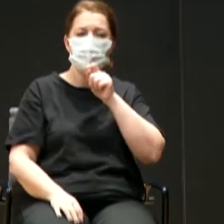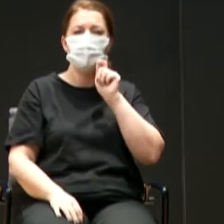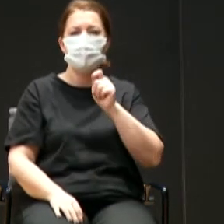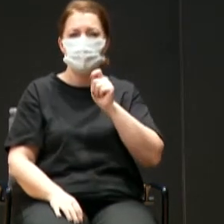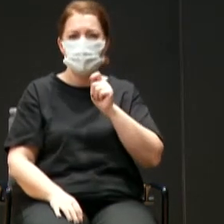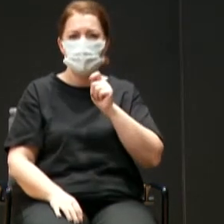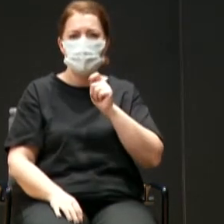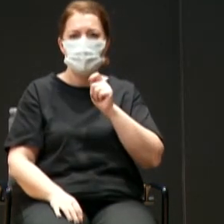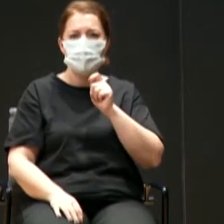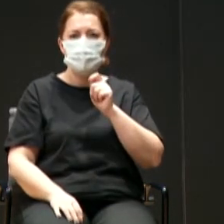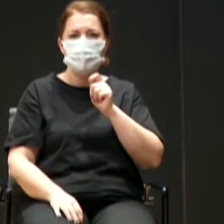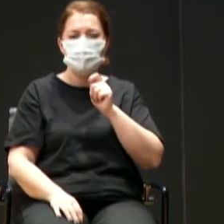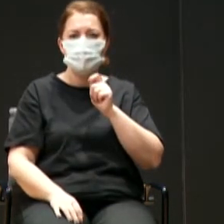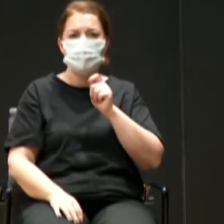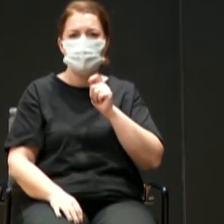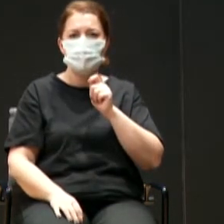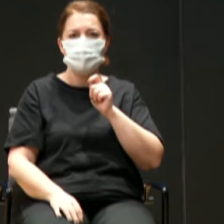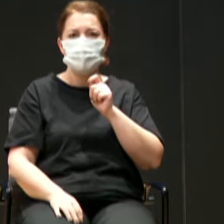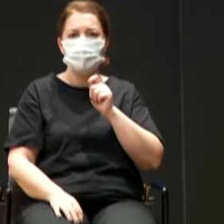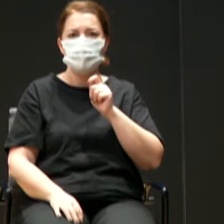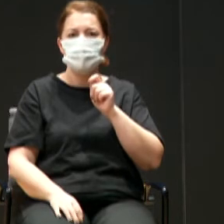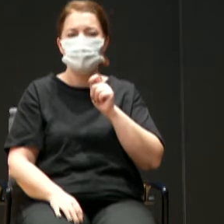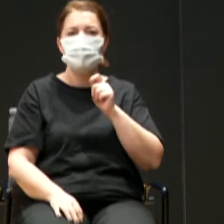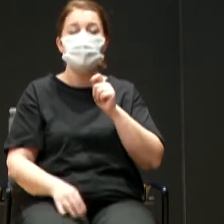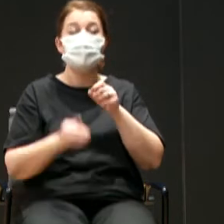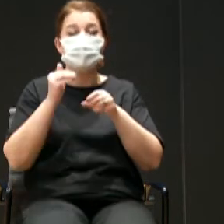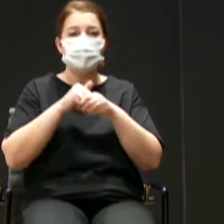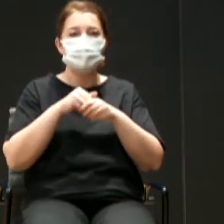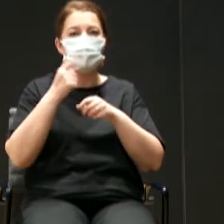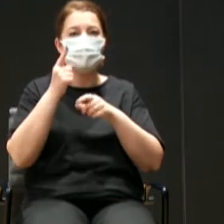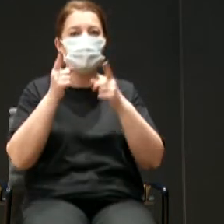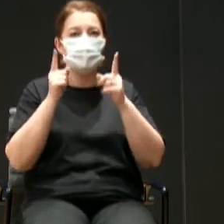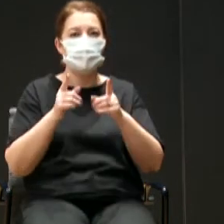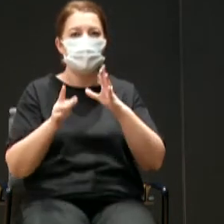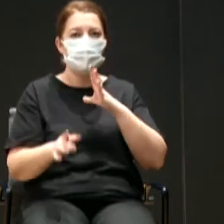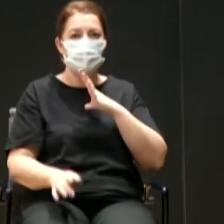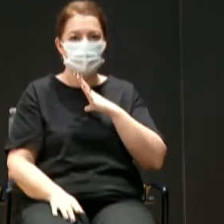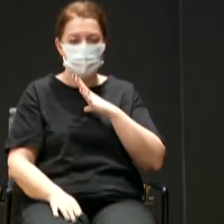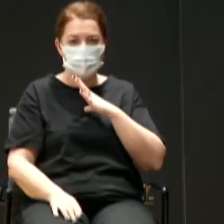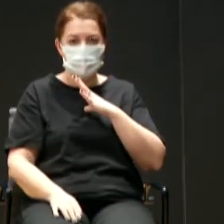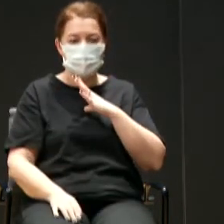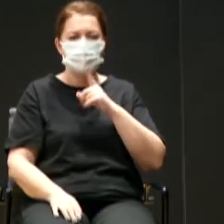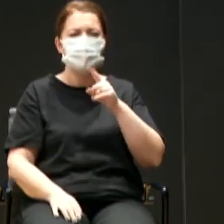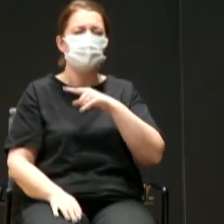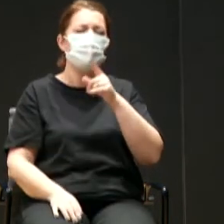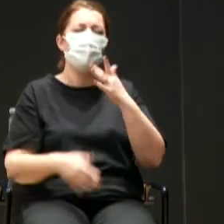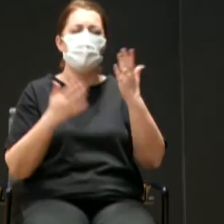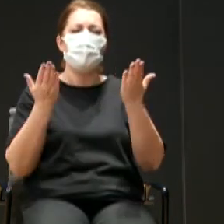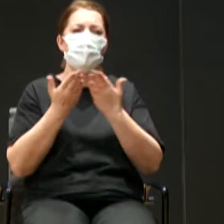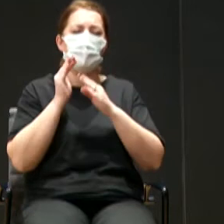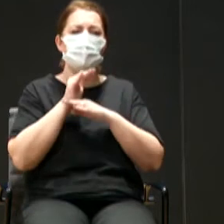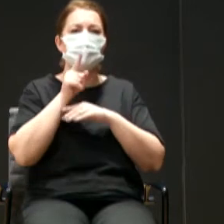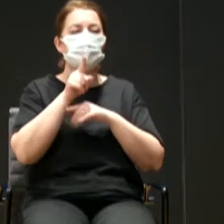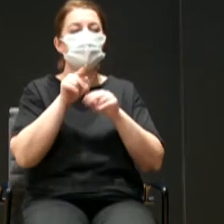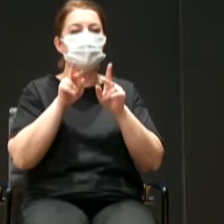solu kapatıyor. Ya arkadaşlar seçimin bir dönemi var. Siz zaten bunu yaşıyorsunuz, bolca yaşadınız. Lütfen bu